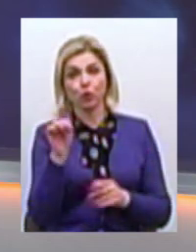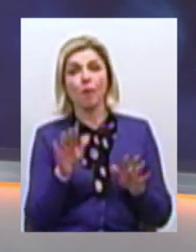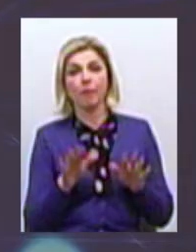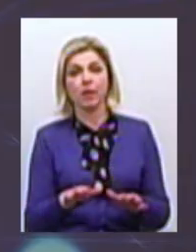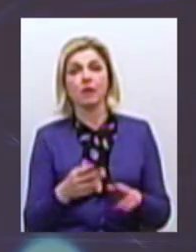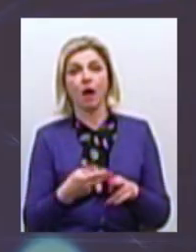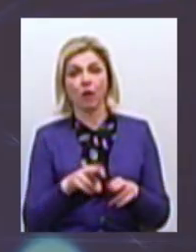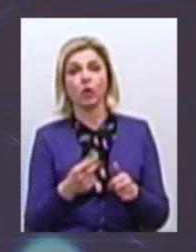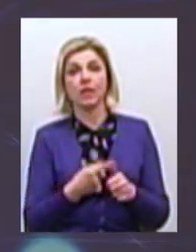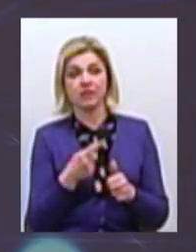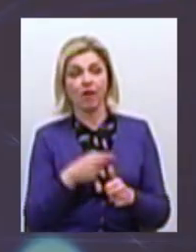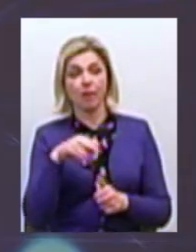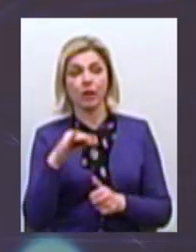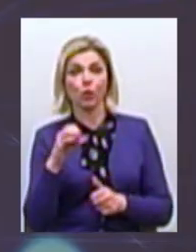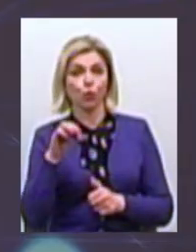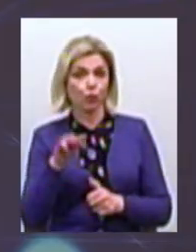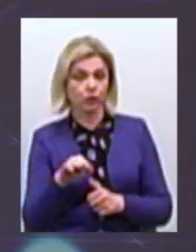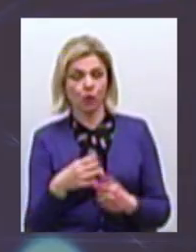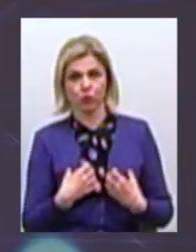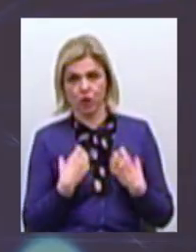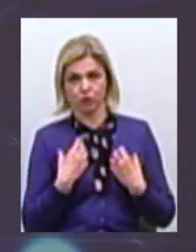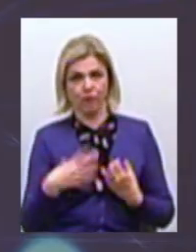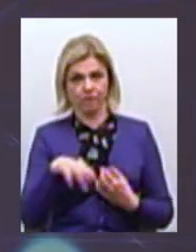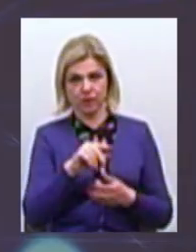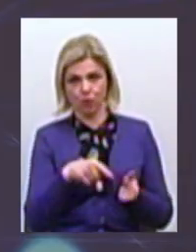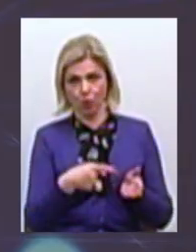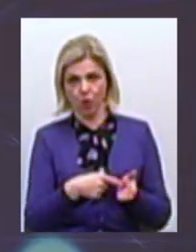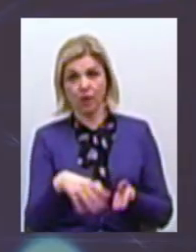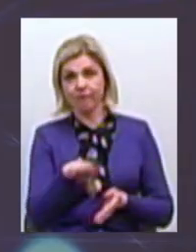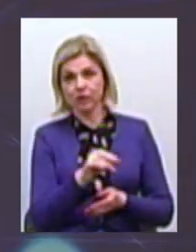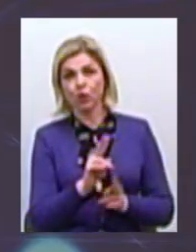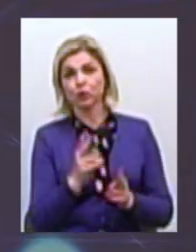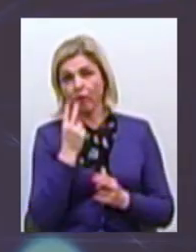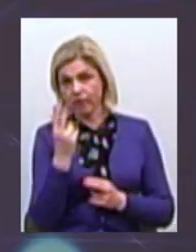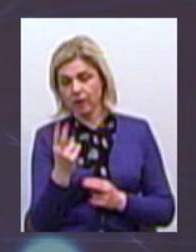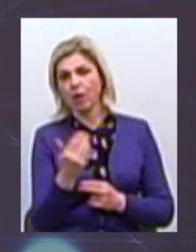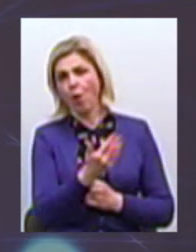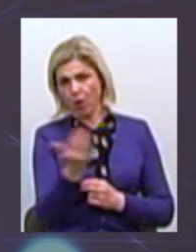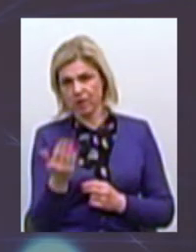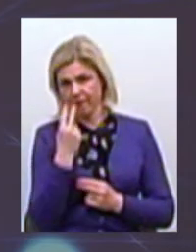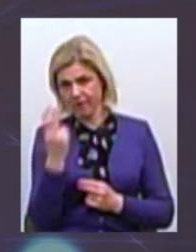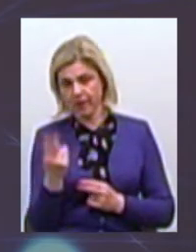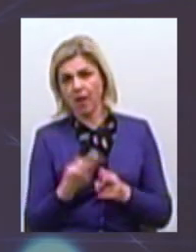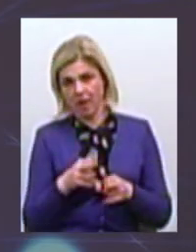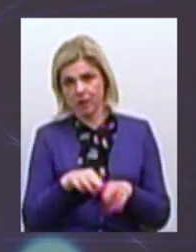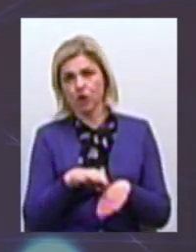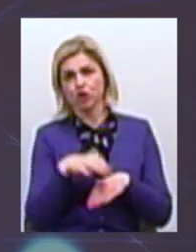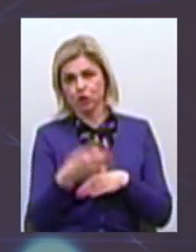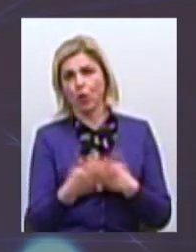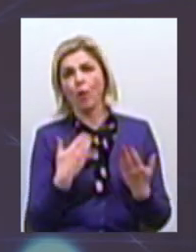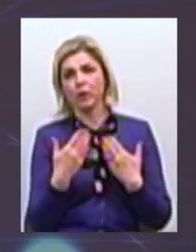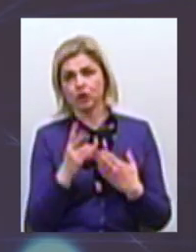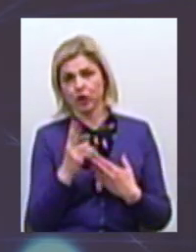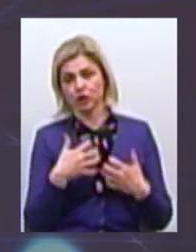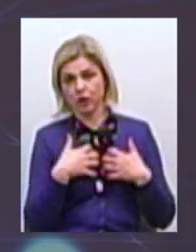называет приютом, это ужаснулся весь город, который, ну, все, кто это видел, они это видели. Это называется жестокое обращение с животными.